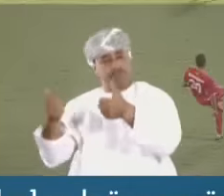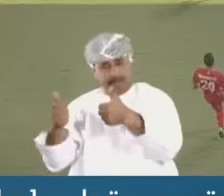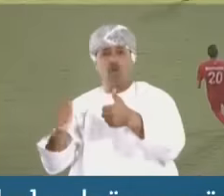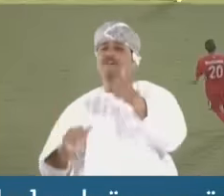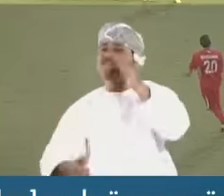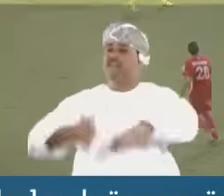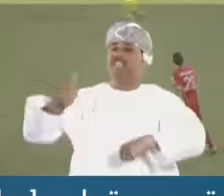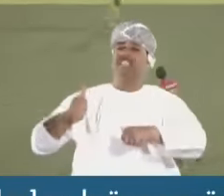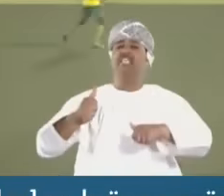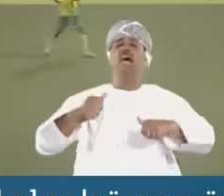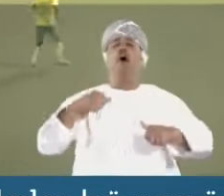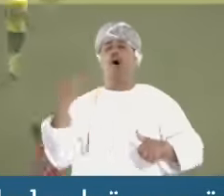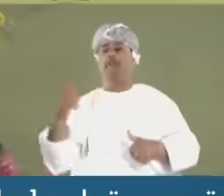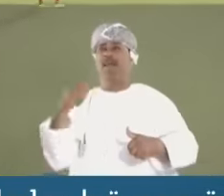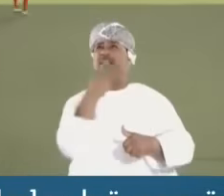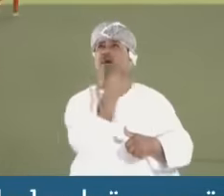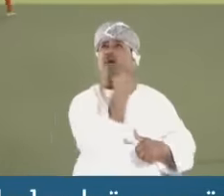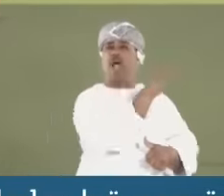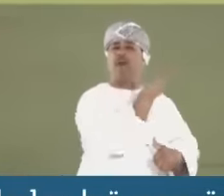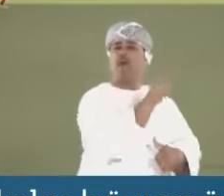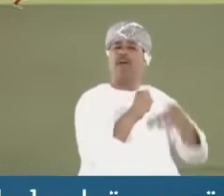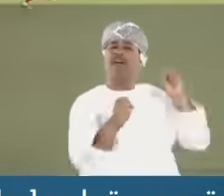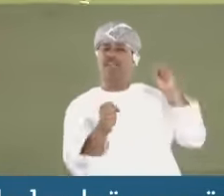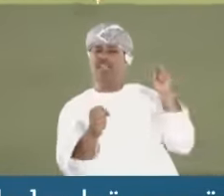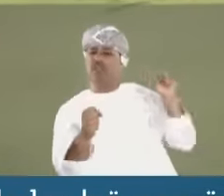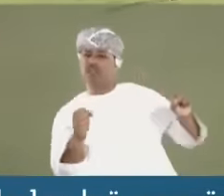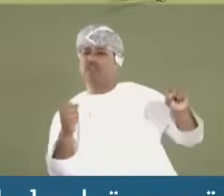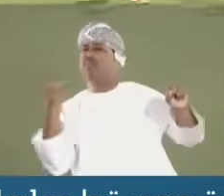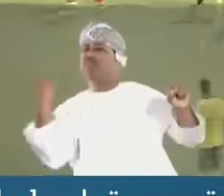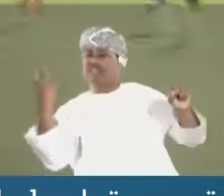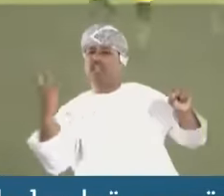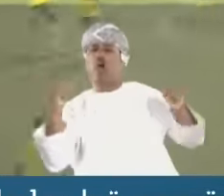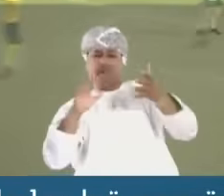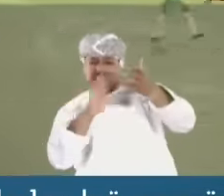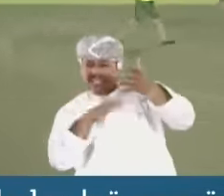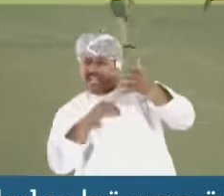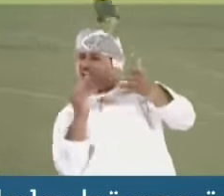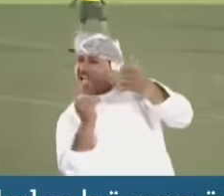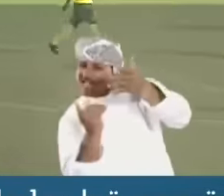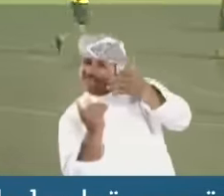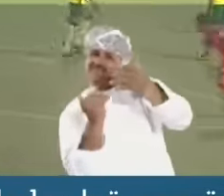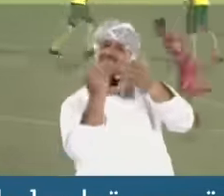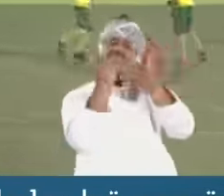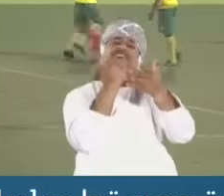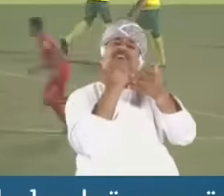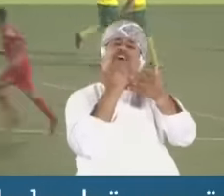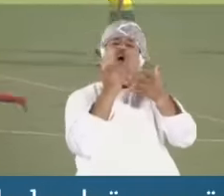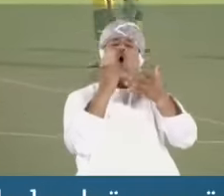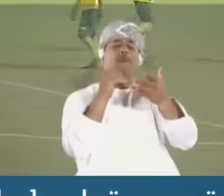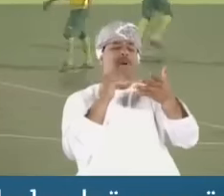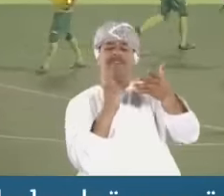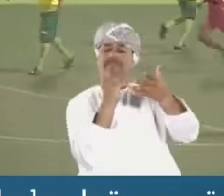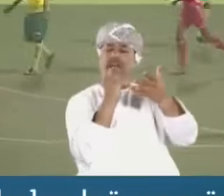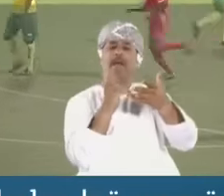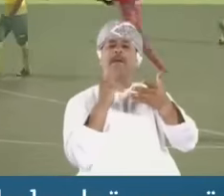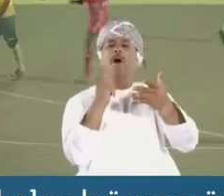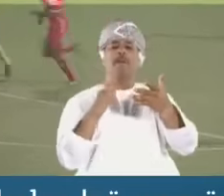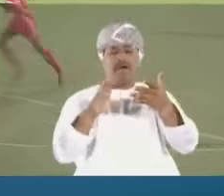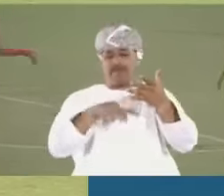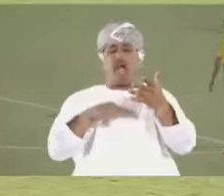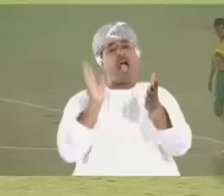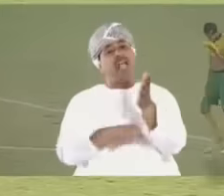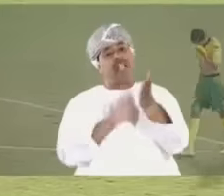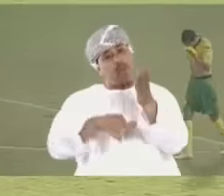انتصارا على الخابورة بهدفين دون رد ليغادر قاع الترتيب مقتربا من المنطقة الدافئة بعيدا عن